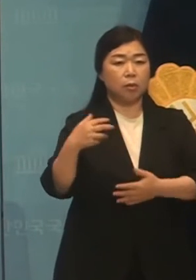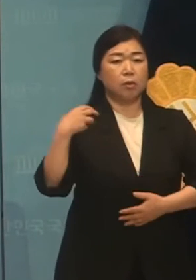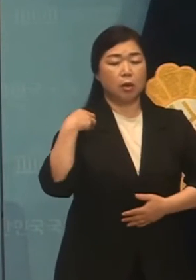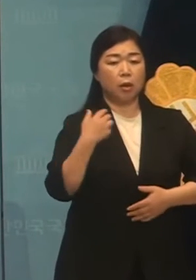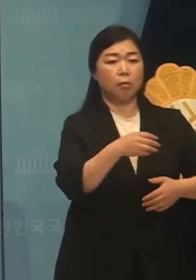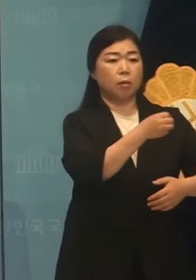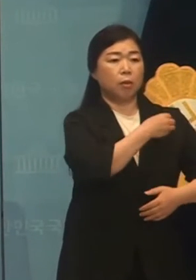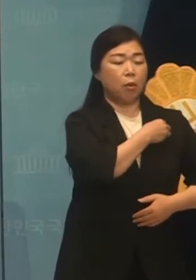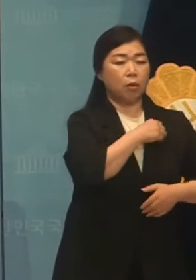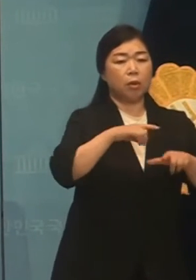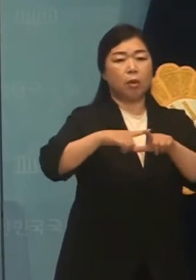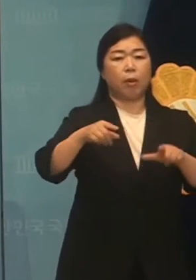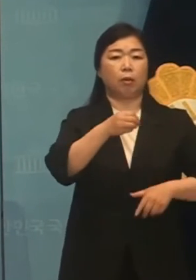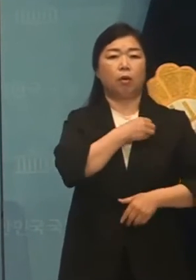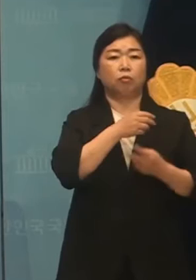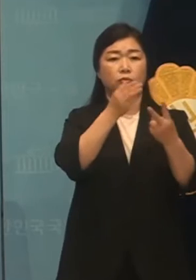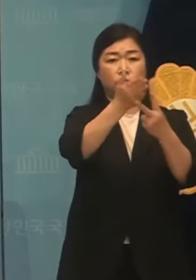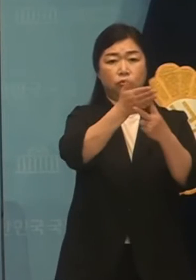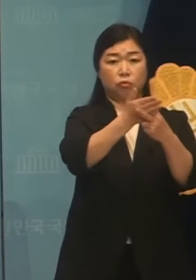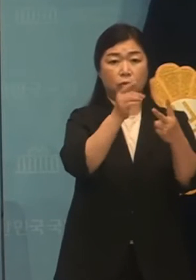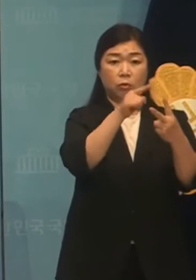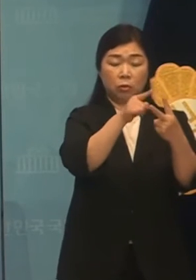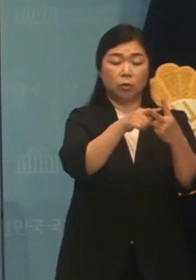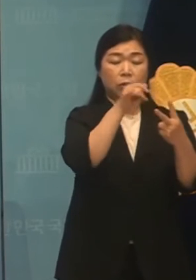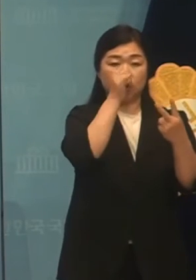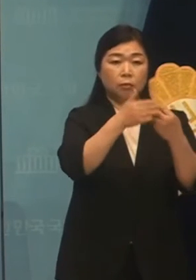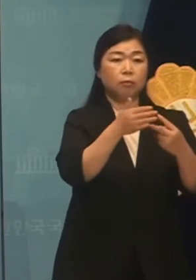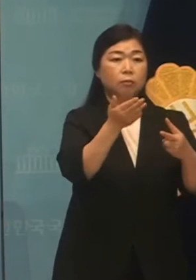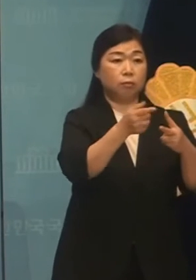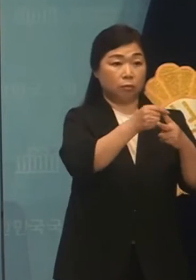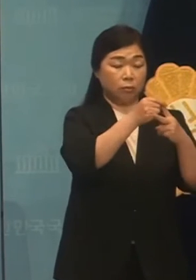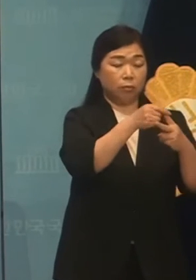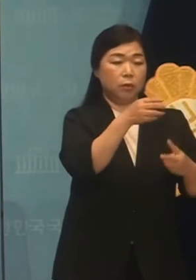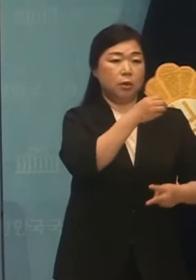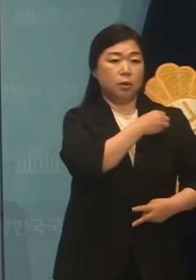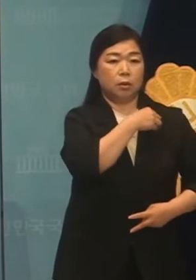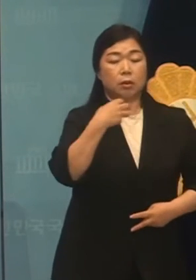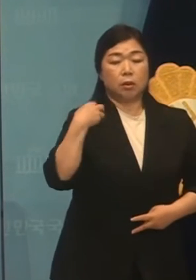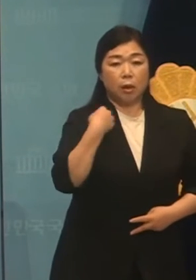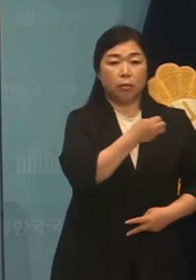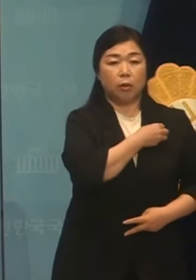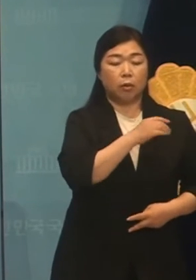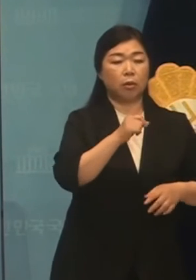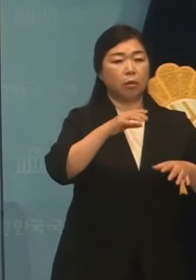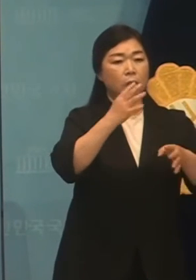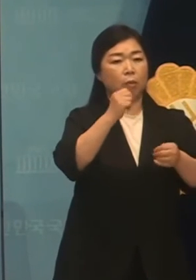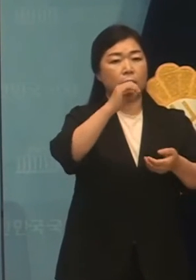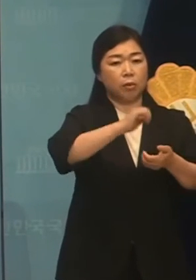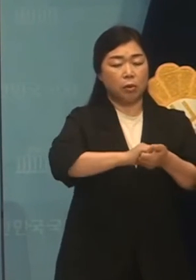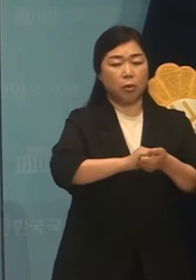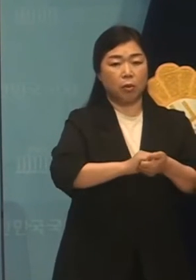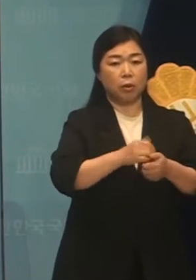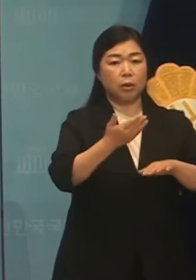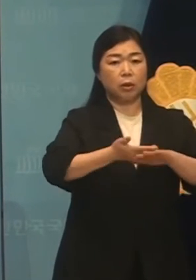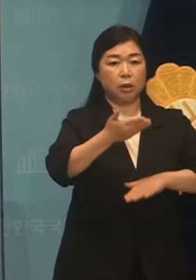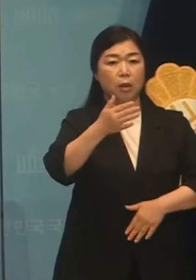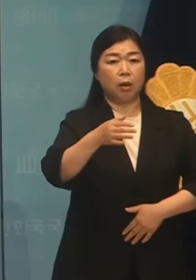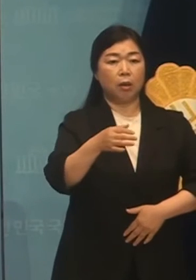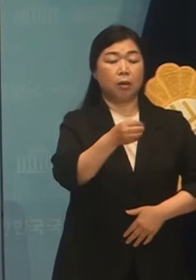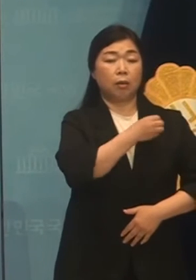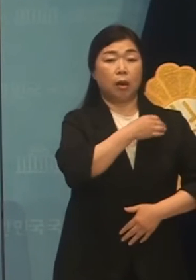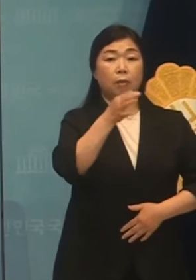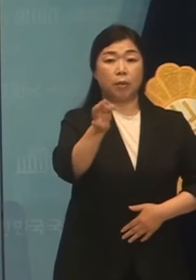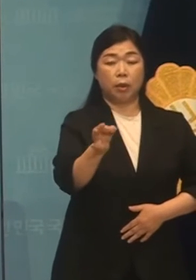책임당원과 일반당원으로 당원을 구성하면서 이 책임당원에게는 일정의 이상의 당비를